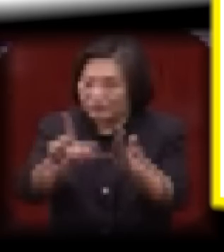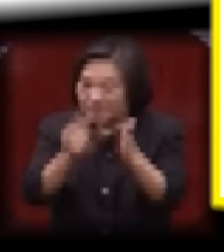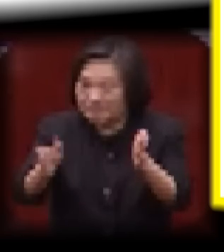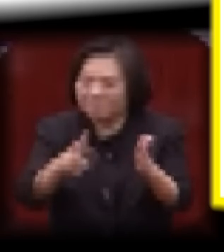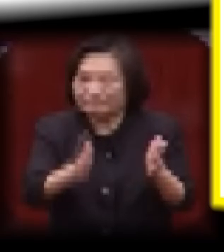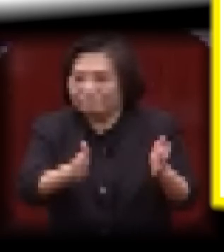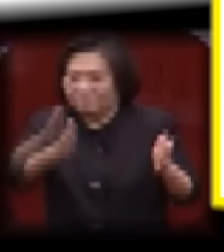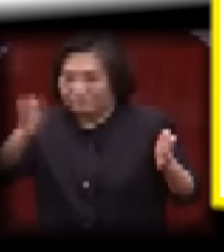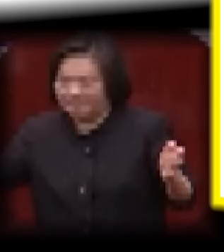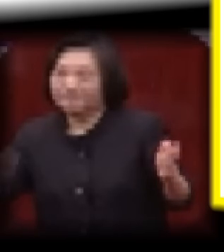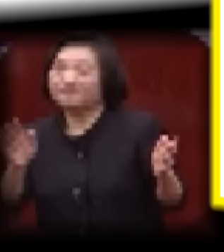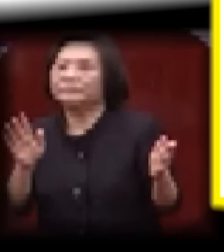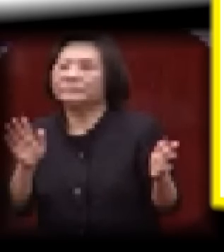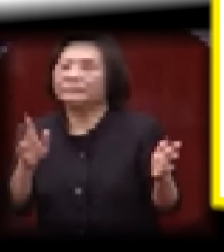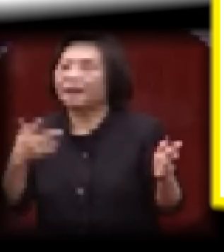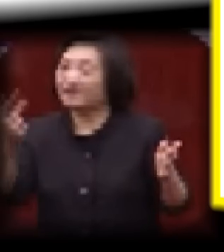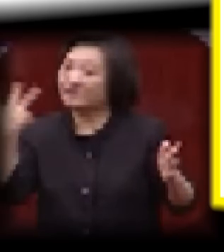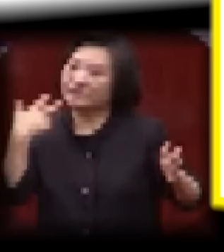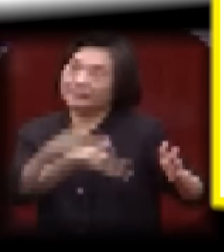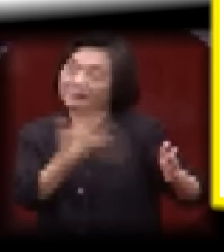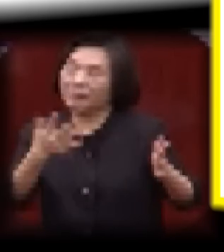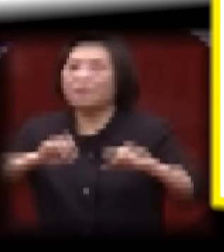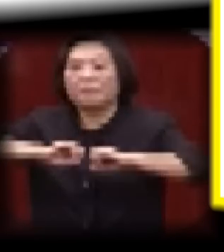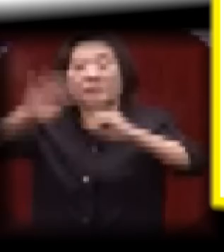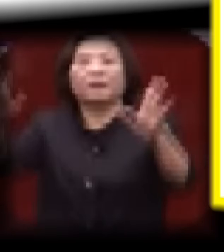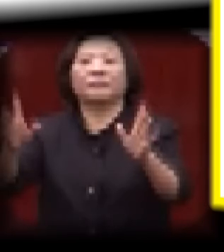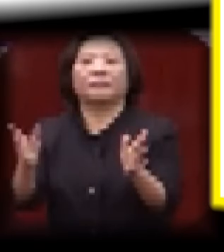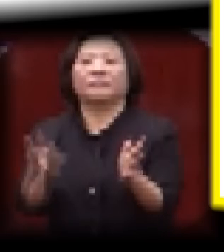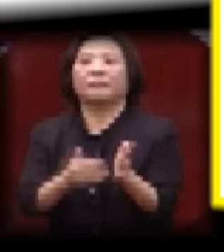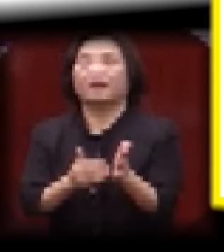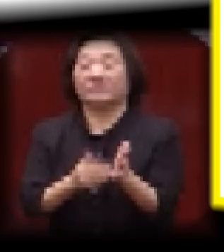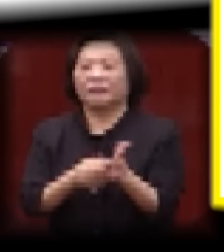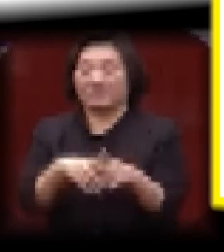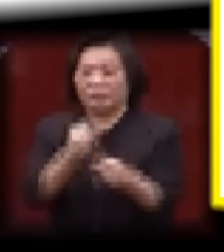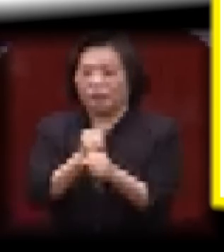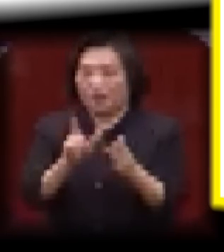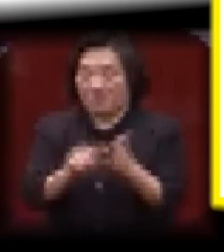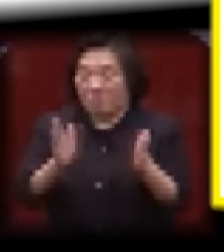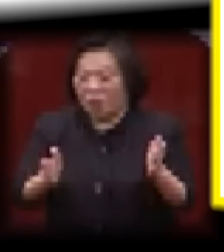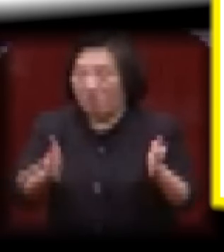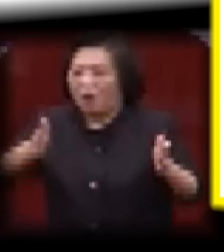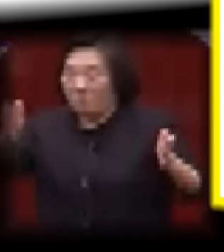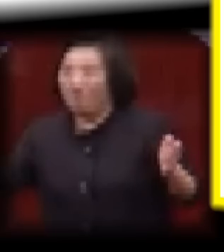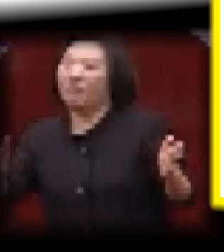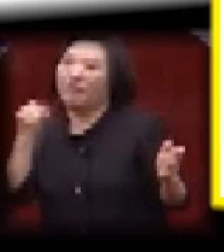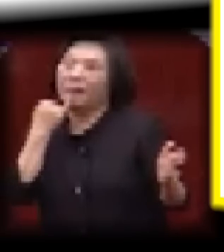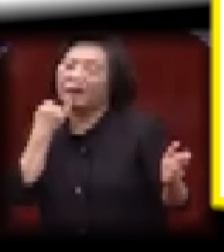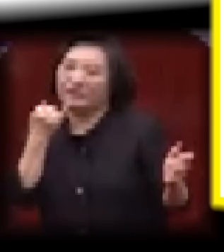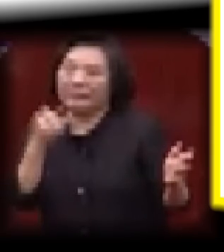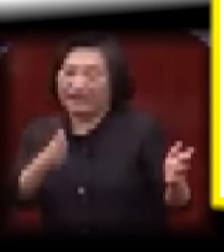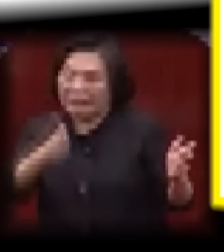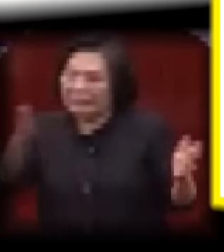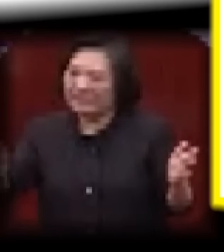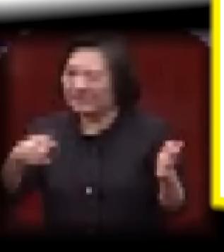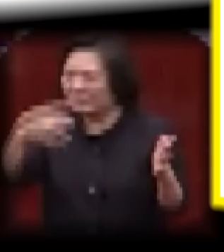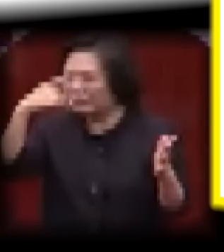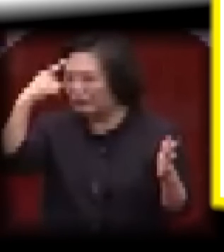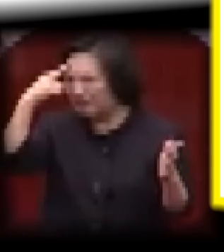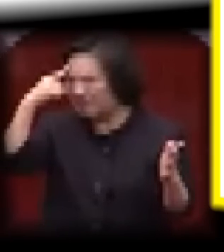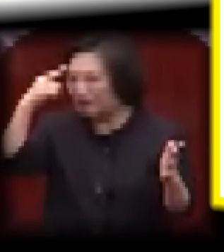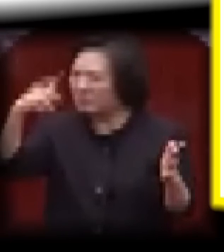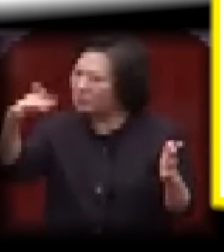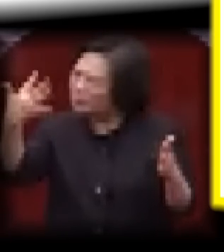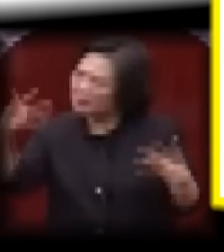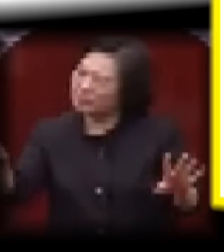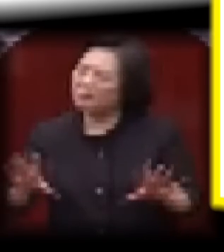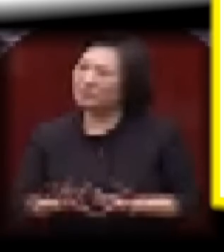五的这个宣判，你知道他那个工期又被延长了。有500多天，你知道，所以目前